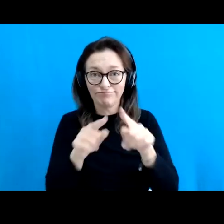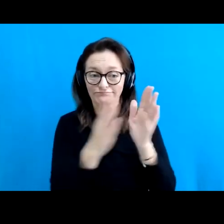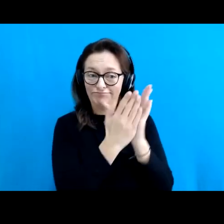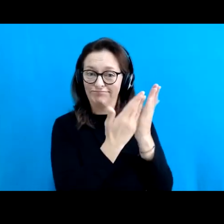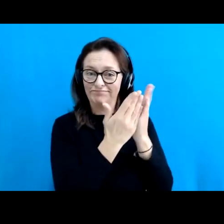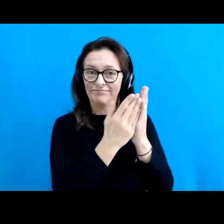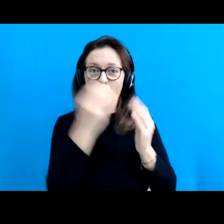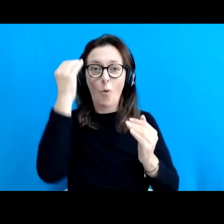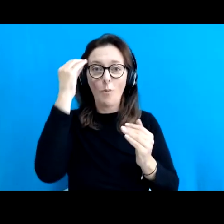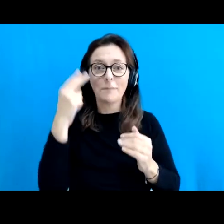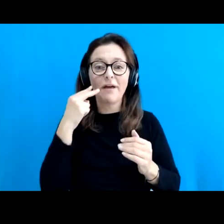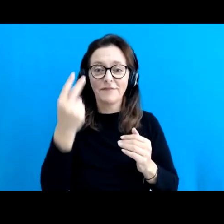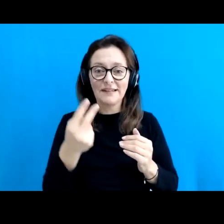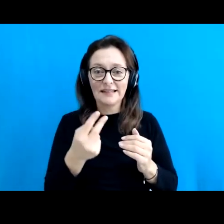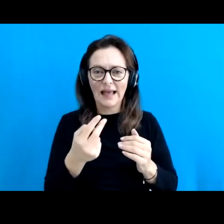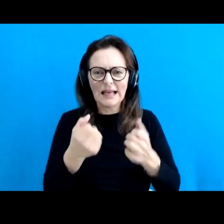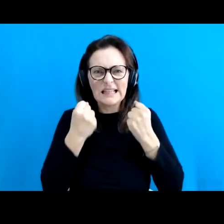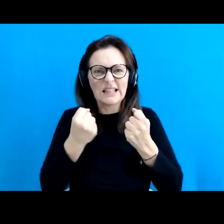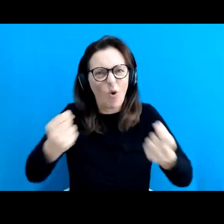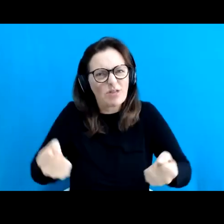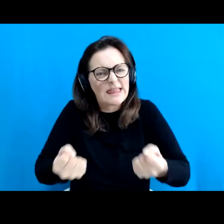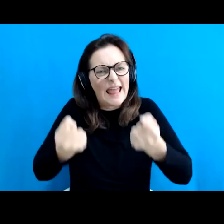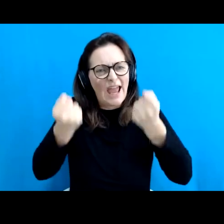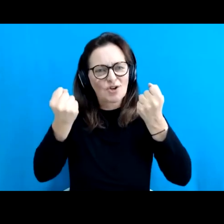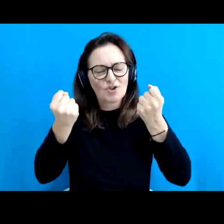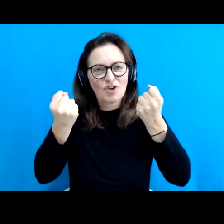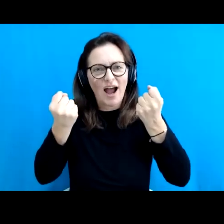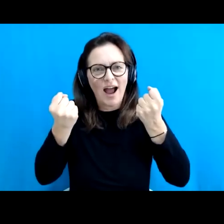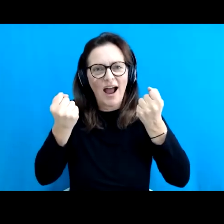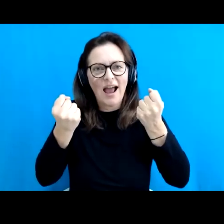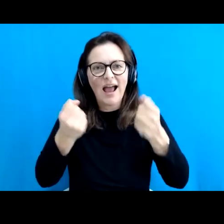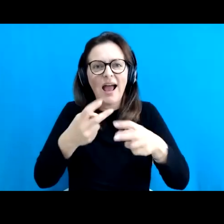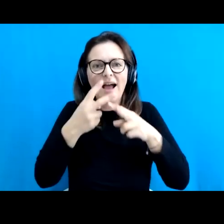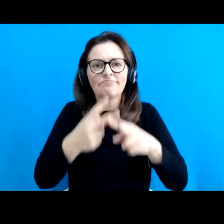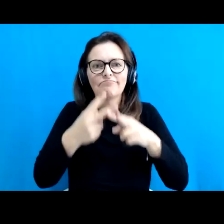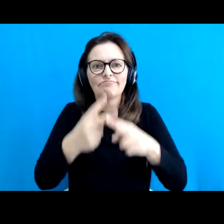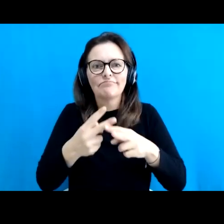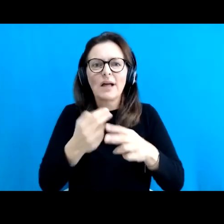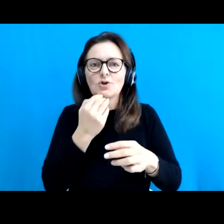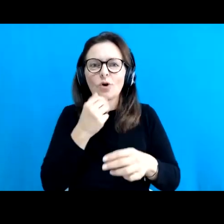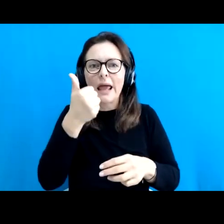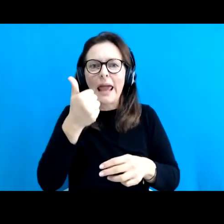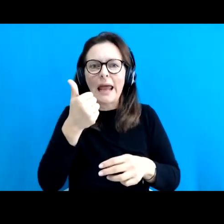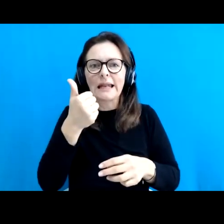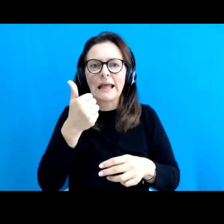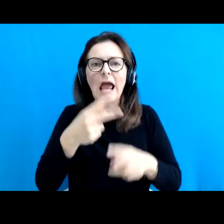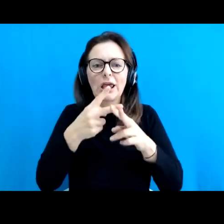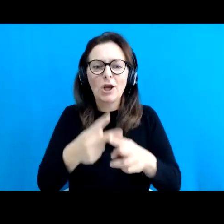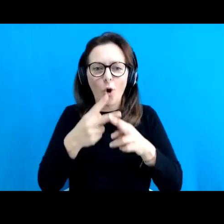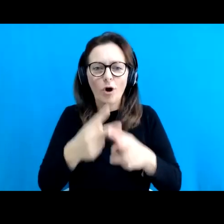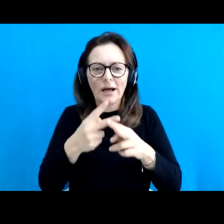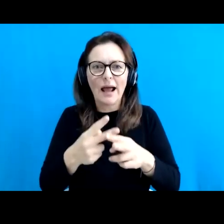vidite. Zelo je težka, tehta skoraj kilo, ker ima več kot